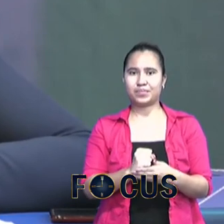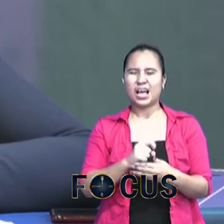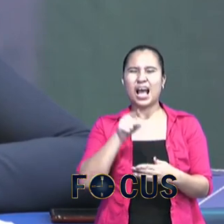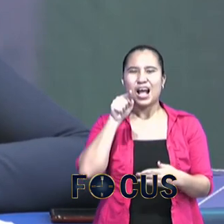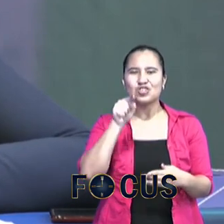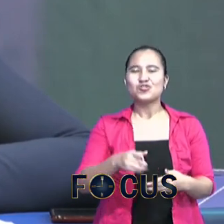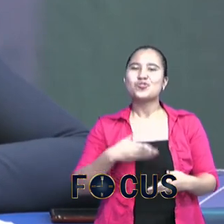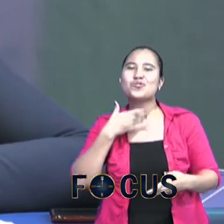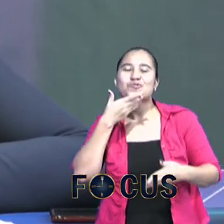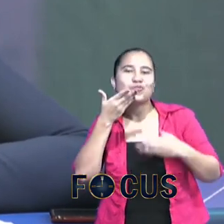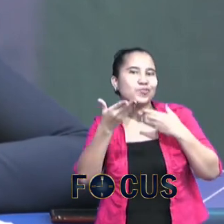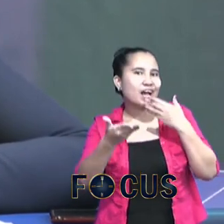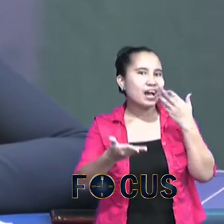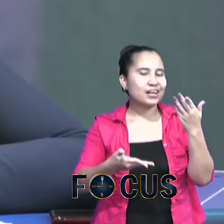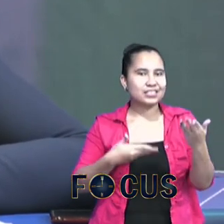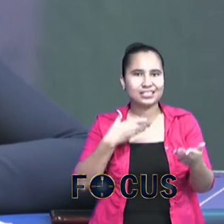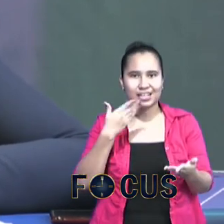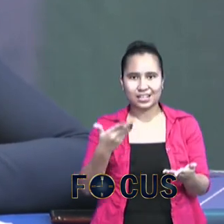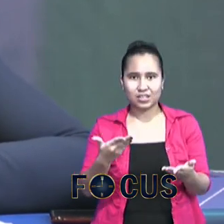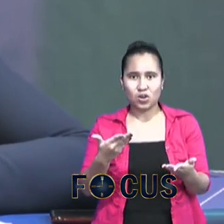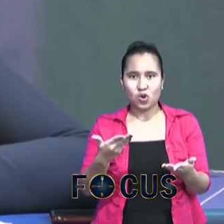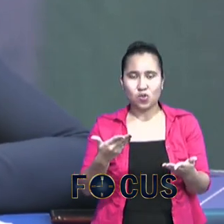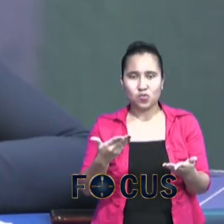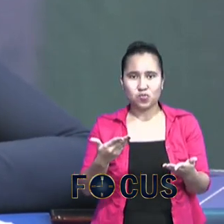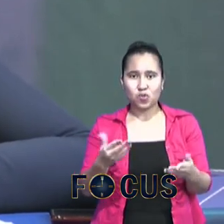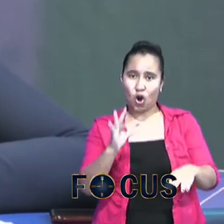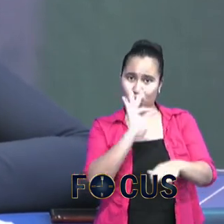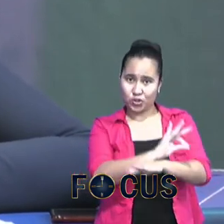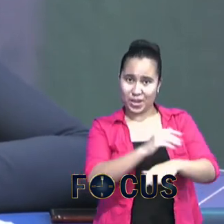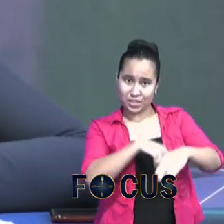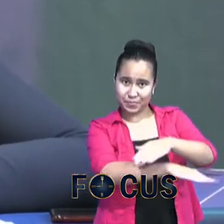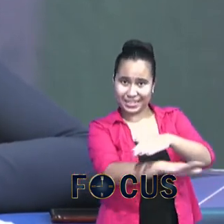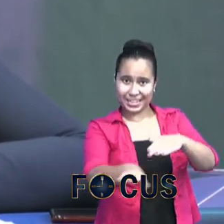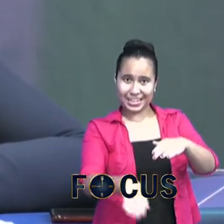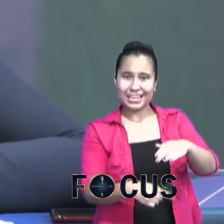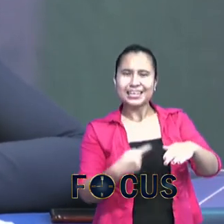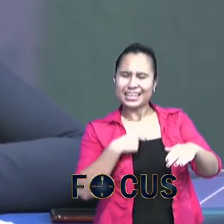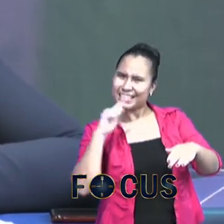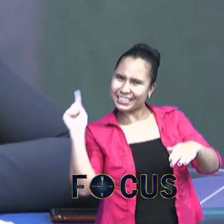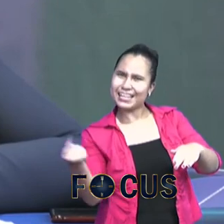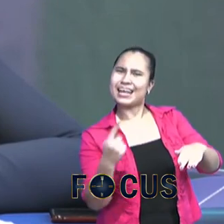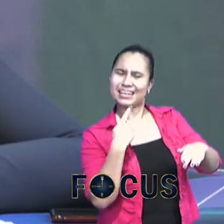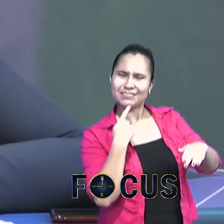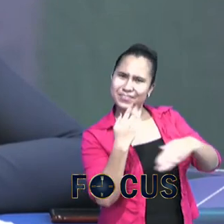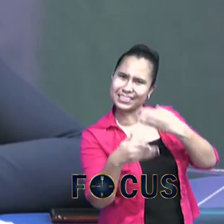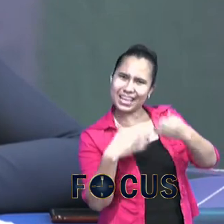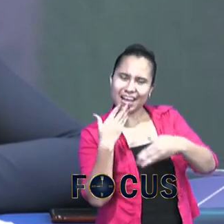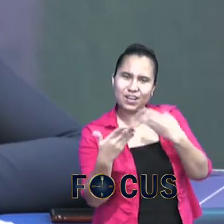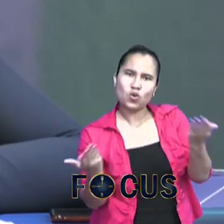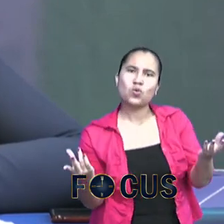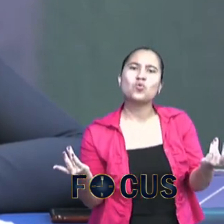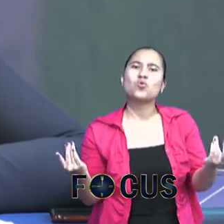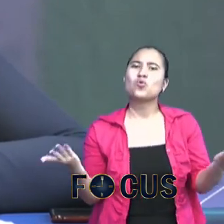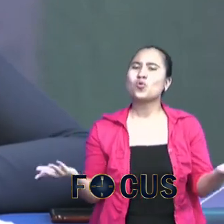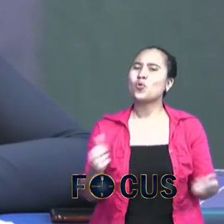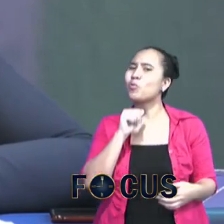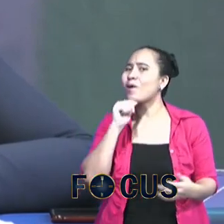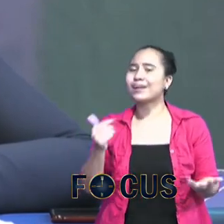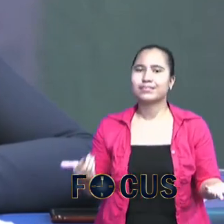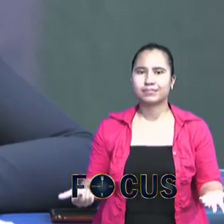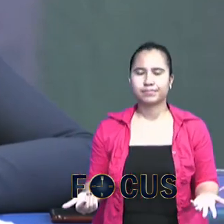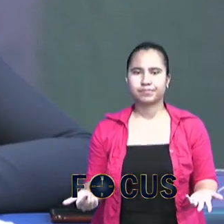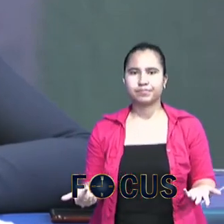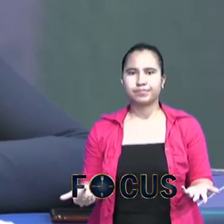in het binnenland, dat ik u niet kan zeggen ABC, want het hangt er helemaal vanaf of ik nou praat